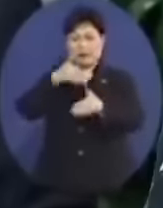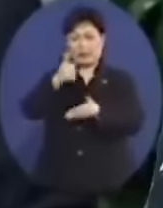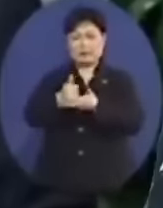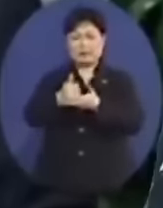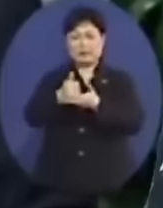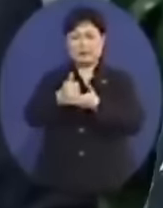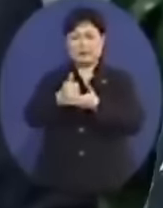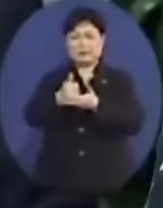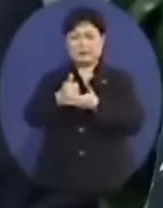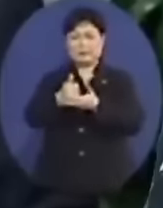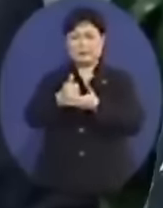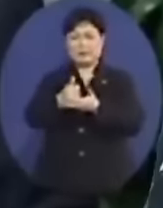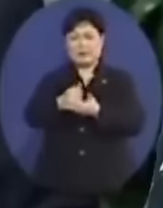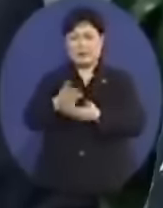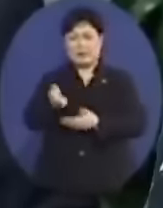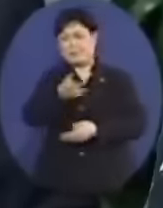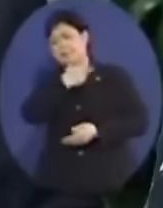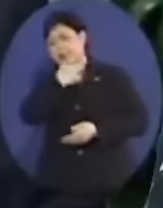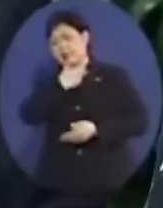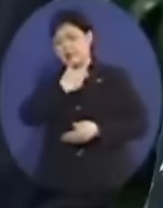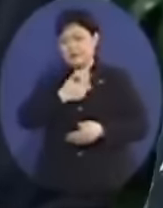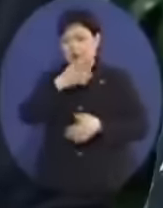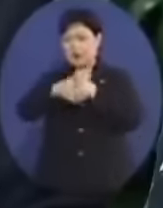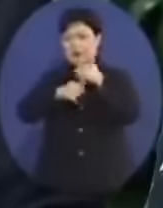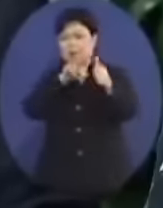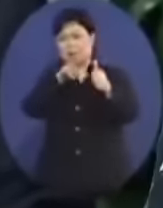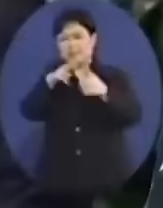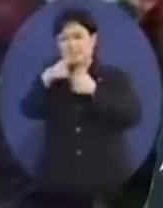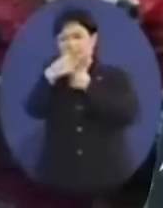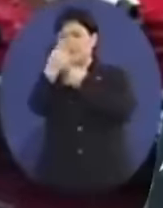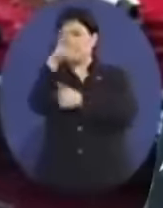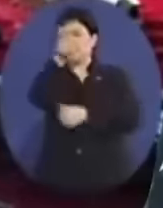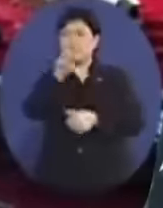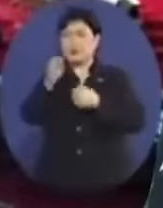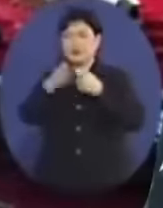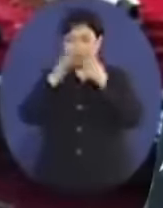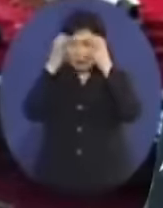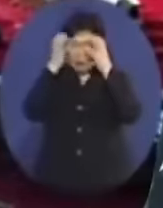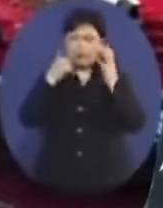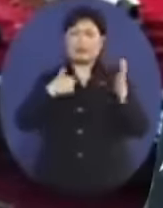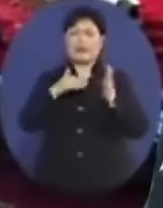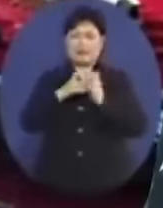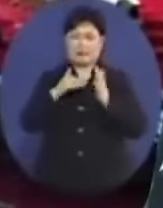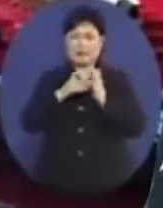하나님을 반역하고 하나님 미워해서 고난 당하게 만들었다고